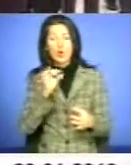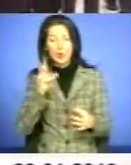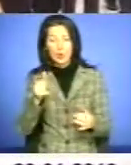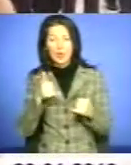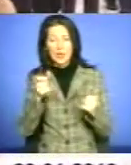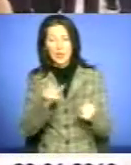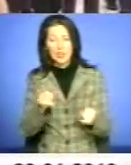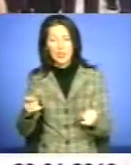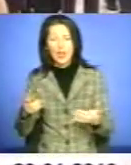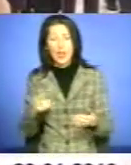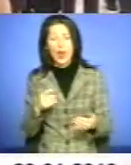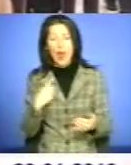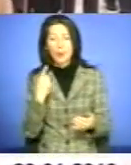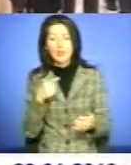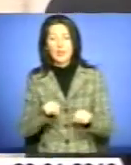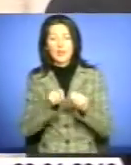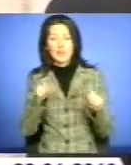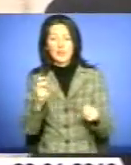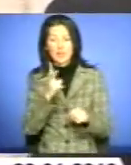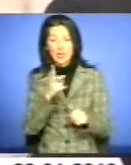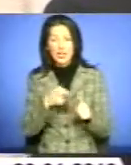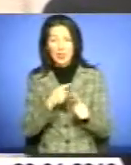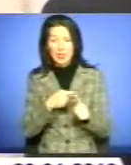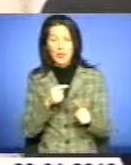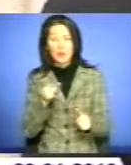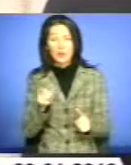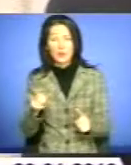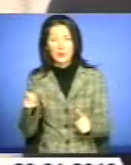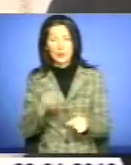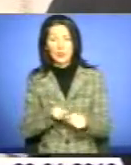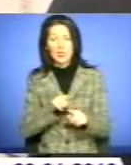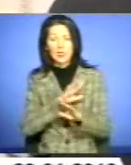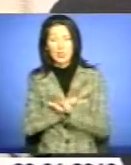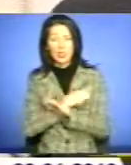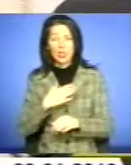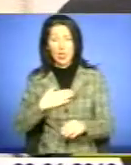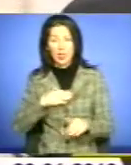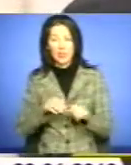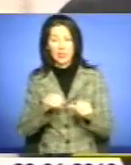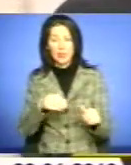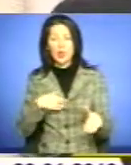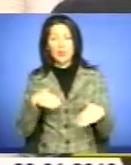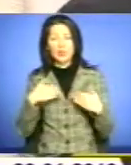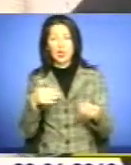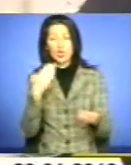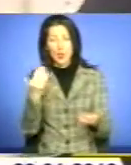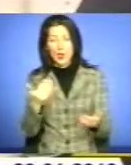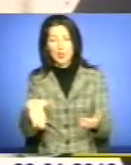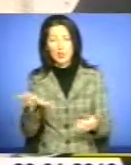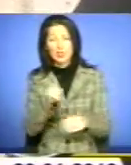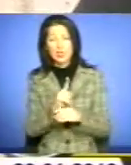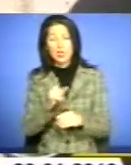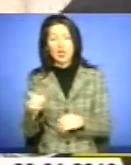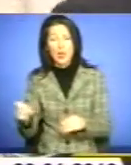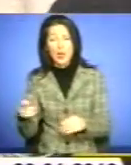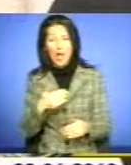армії УНР, які загинули на нашій землі. Я звертаюся до вас, до всіх тернополян, і хочу, аби